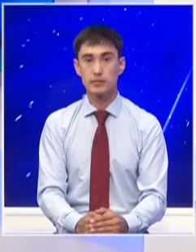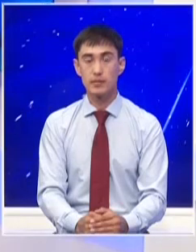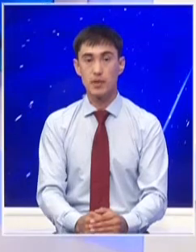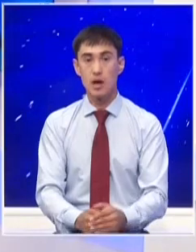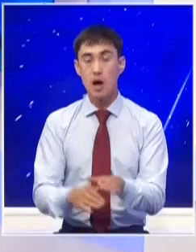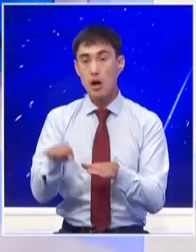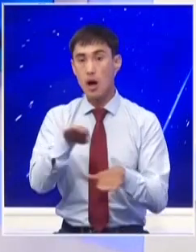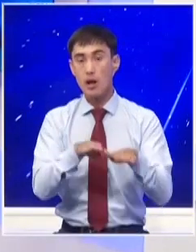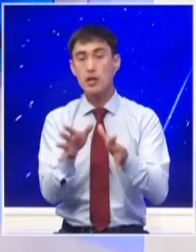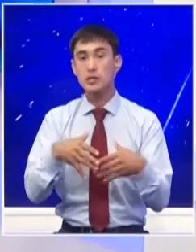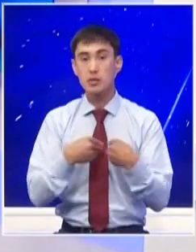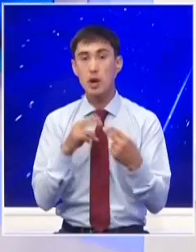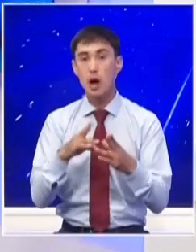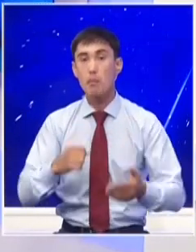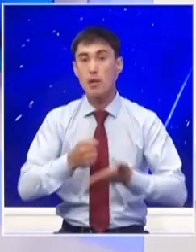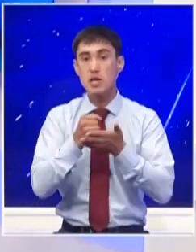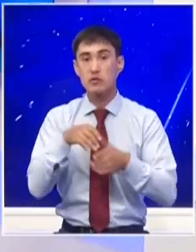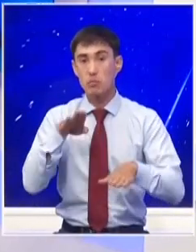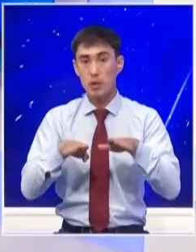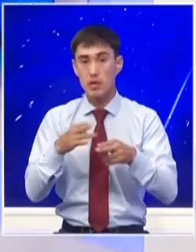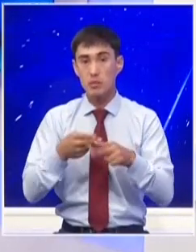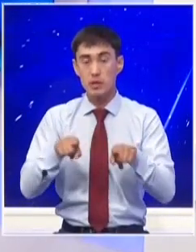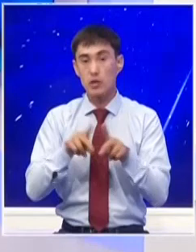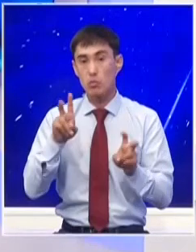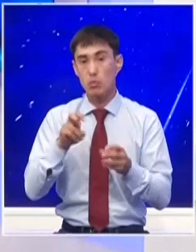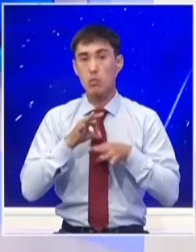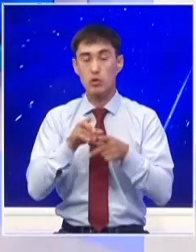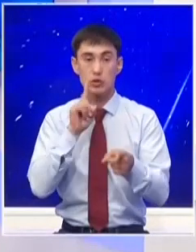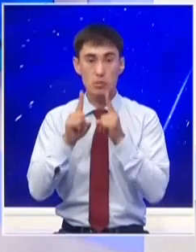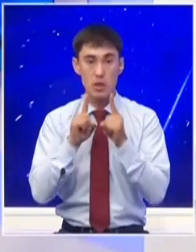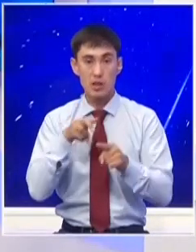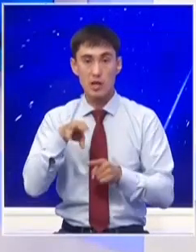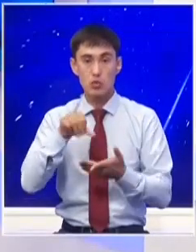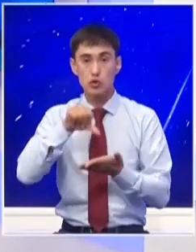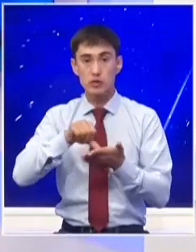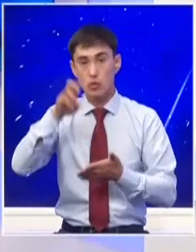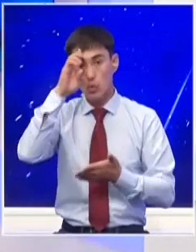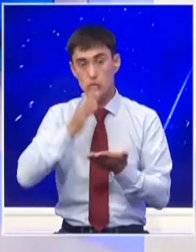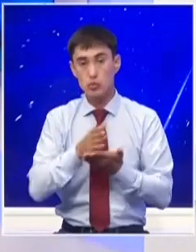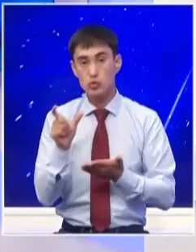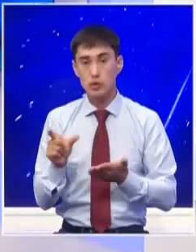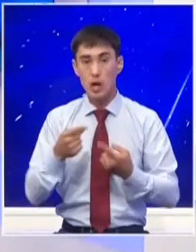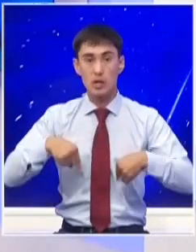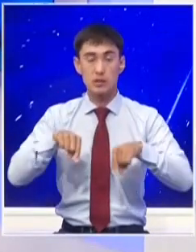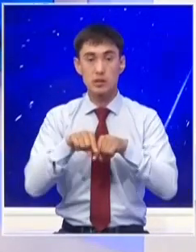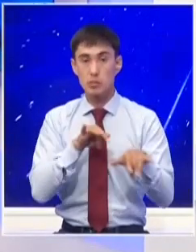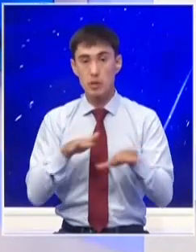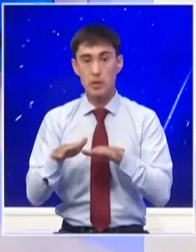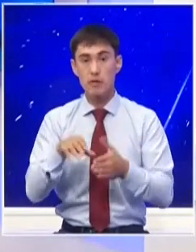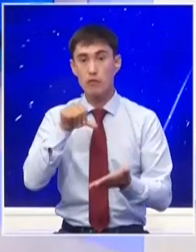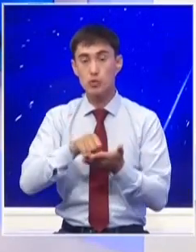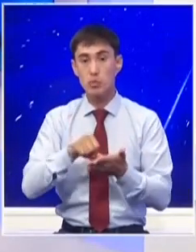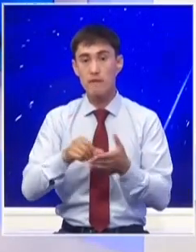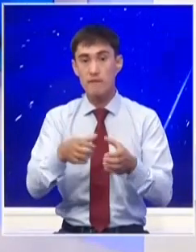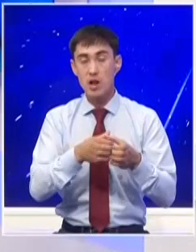Карьера и семья. Как мы поддерживаем баланс? Именно на эту тему прошел семинар-тренинг с участием государственных служащих. Организаторами мероприятия